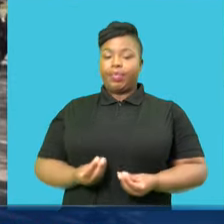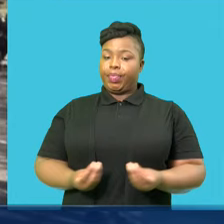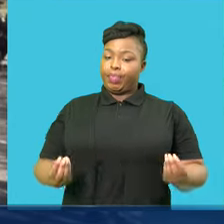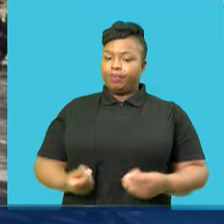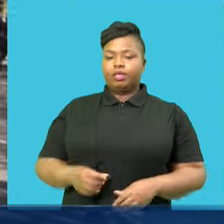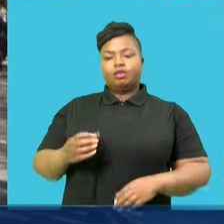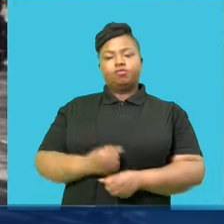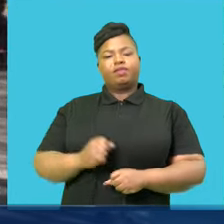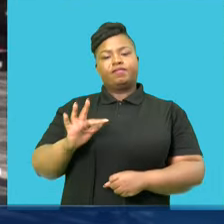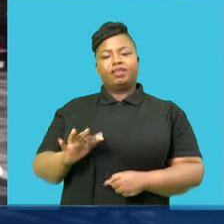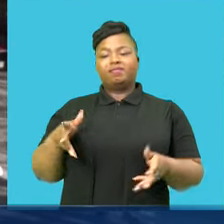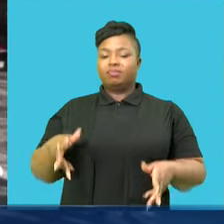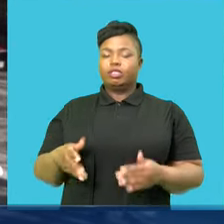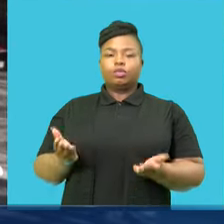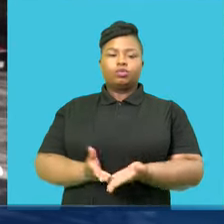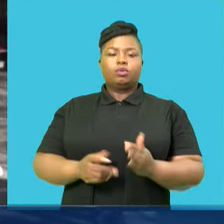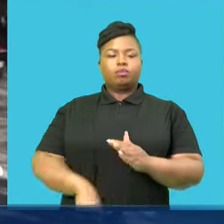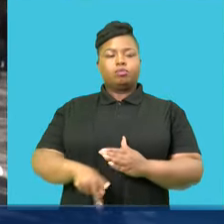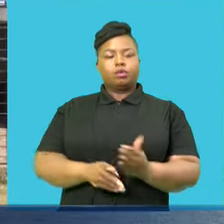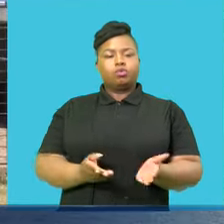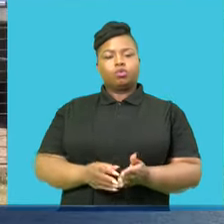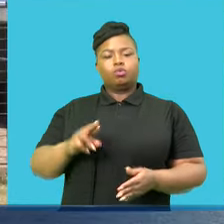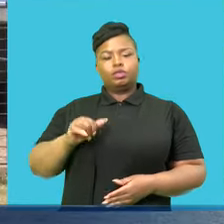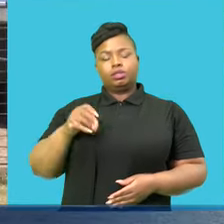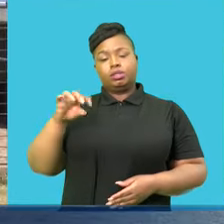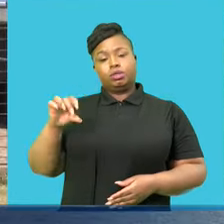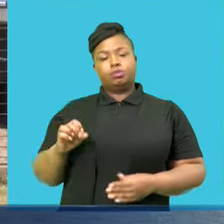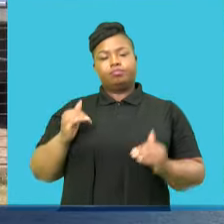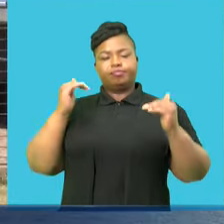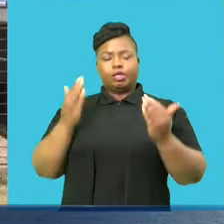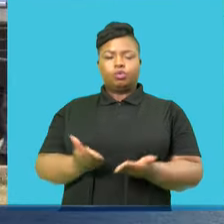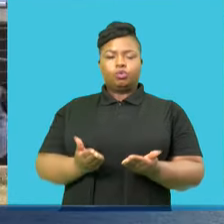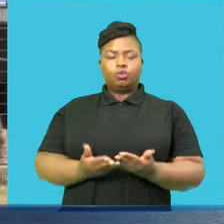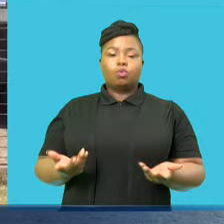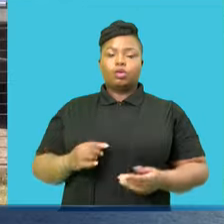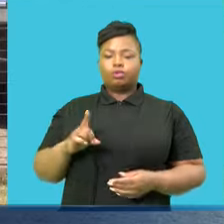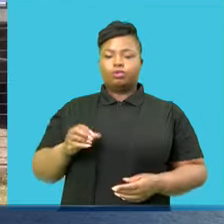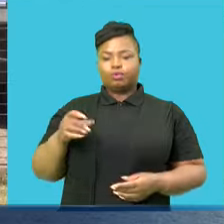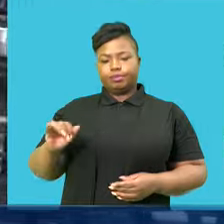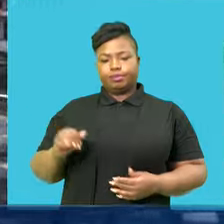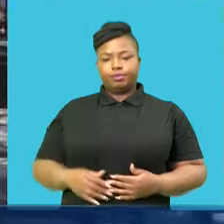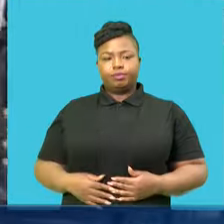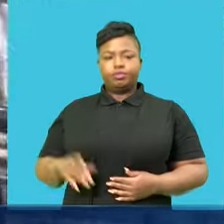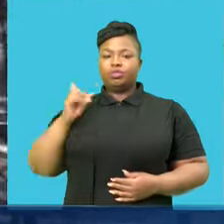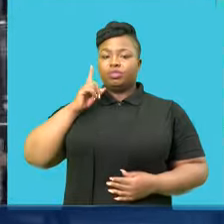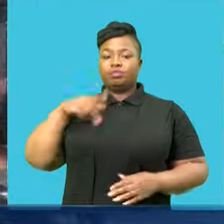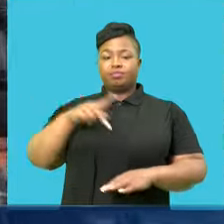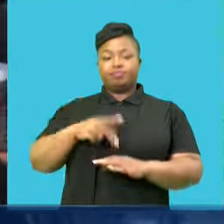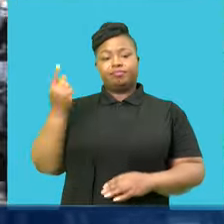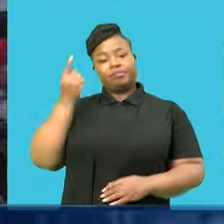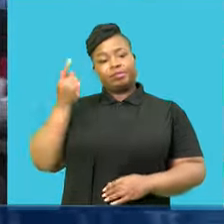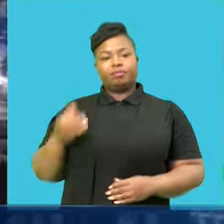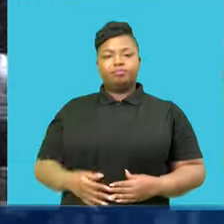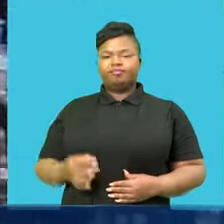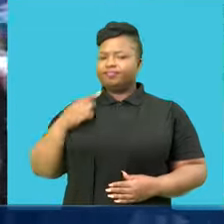bebanga lesihlanu esikoleni samabanga aphantsi uSindiso Senior Primary endaweni yaseZondi. Onguthisha nhloko kulesi sikole